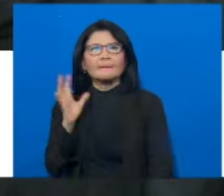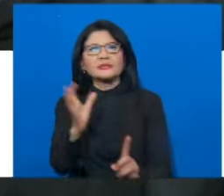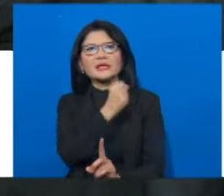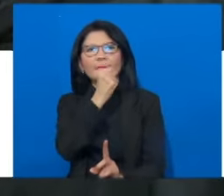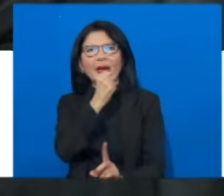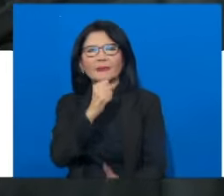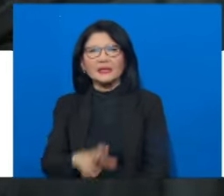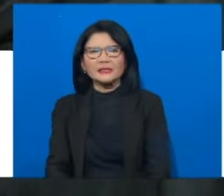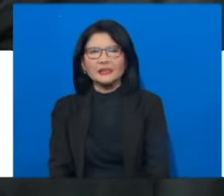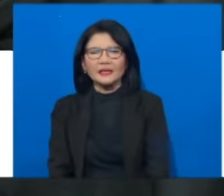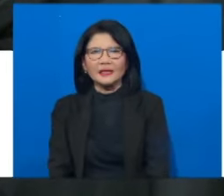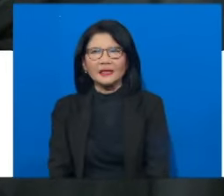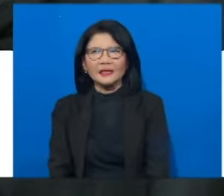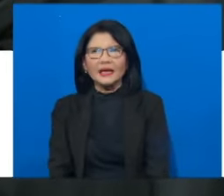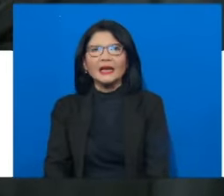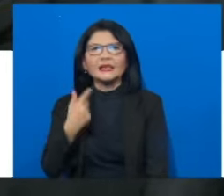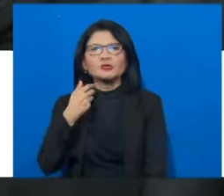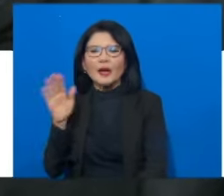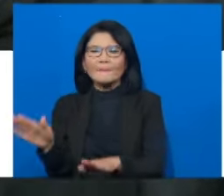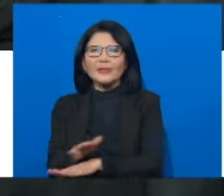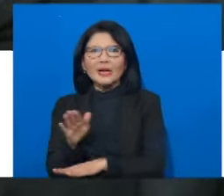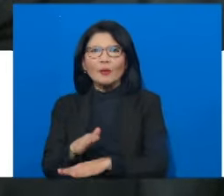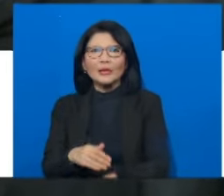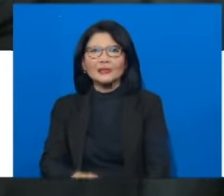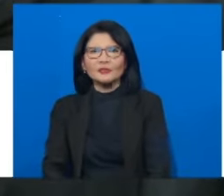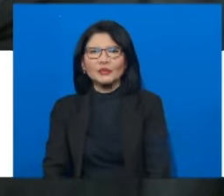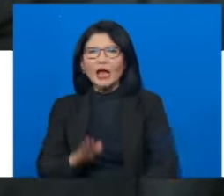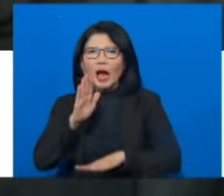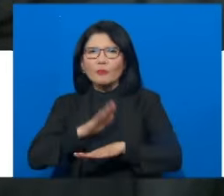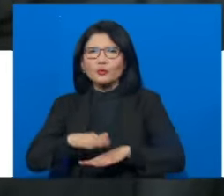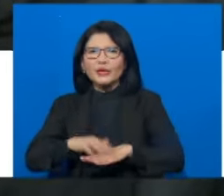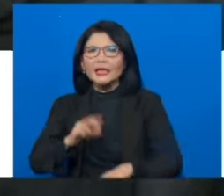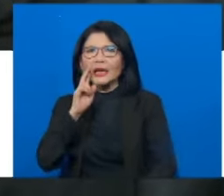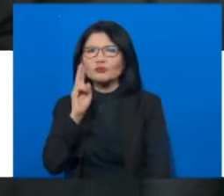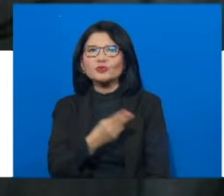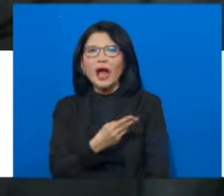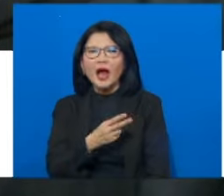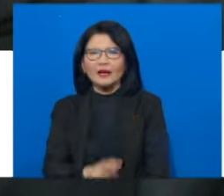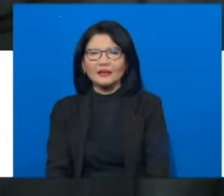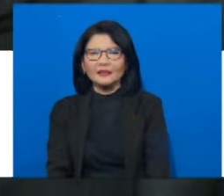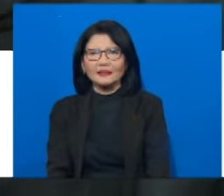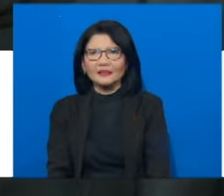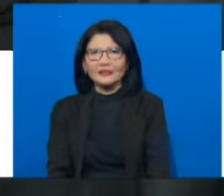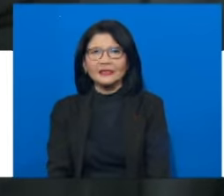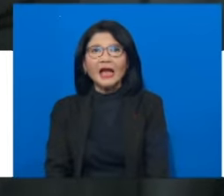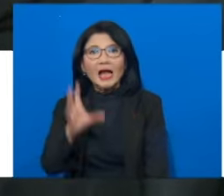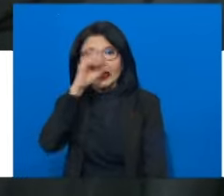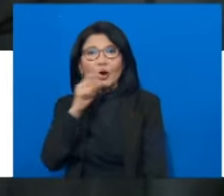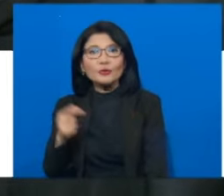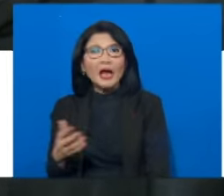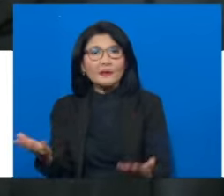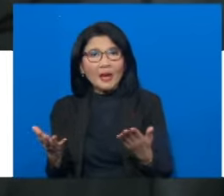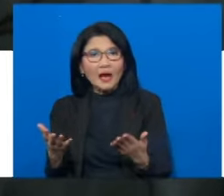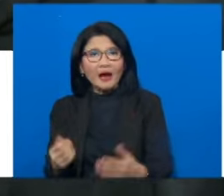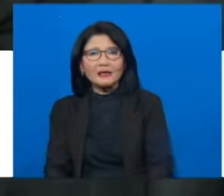juga serta ingin melestarikan budaya Sunda tahu ya silat Emang khasnya Sunda gitu Tahu dari mana tahu